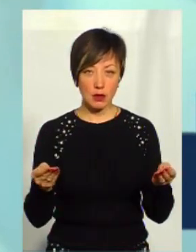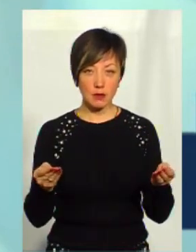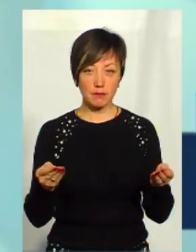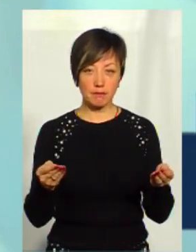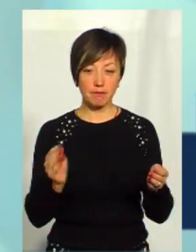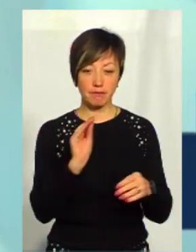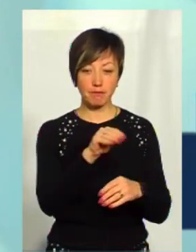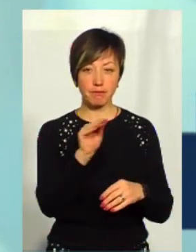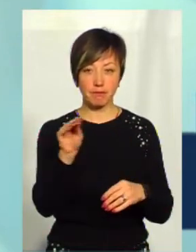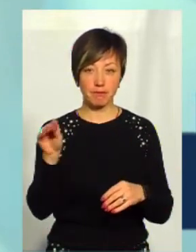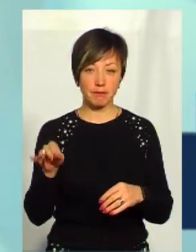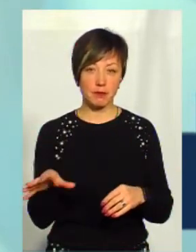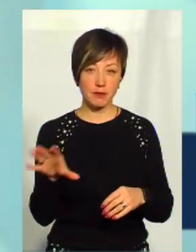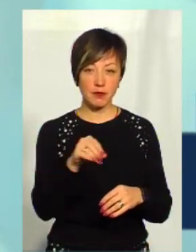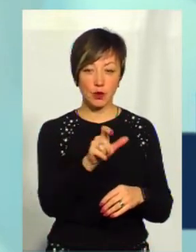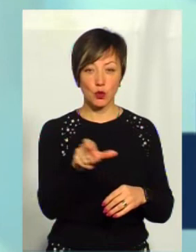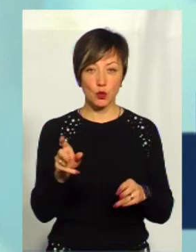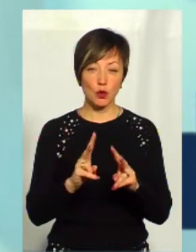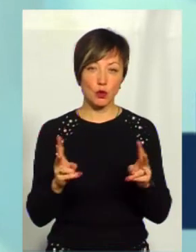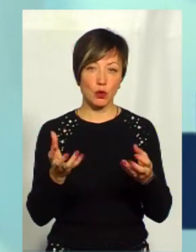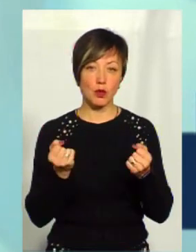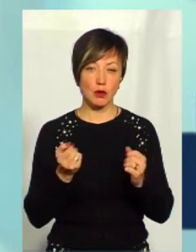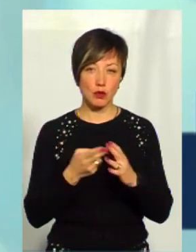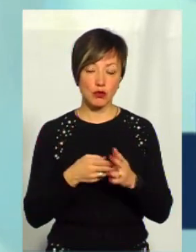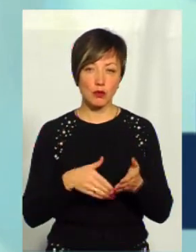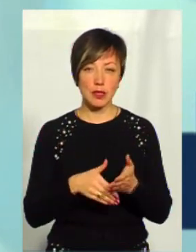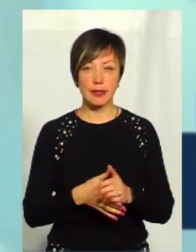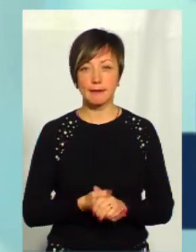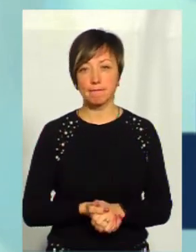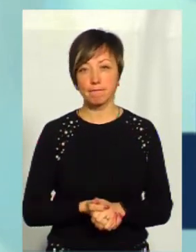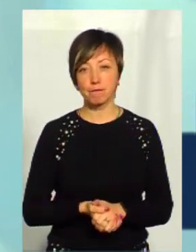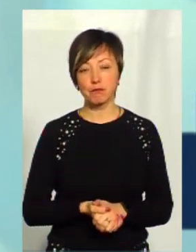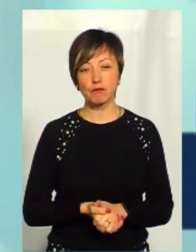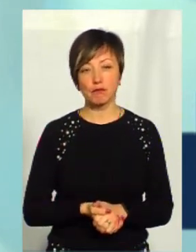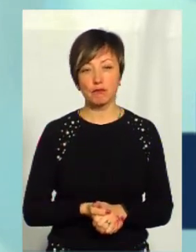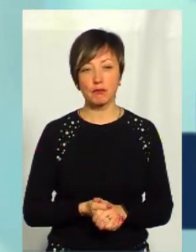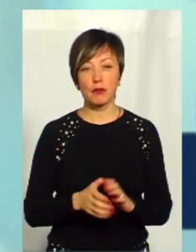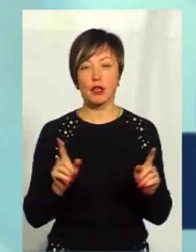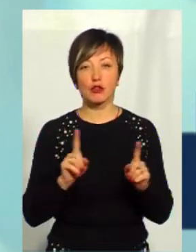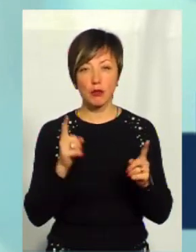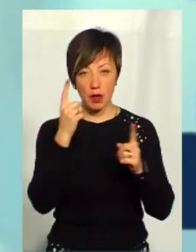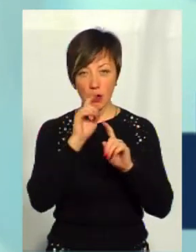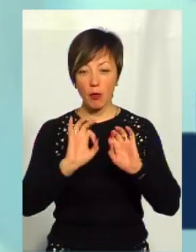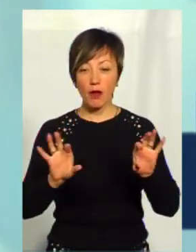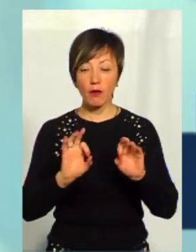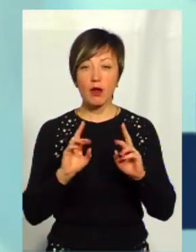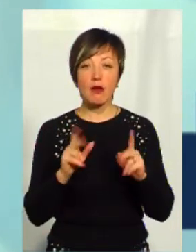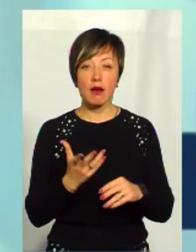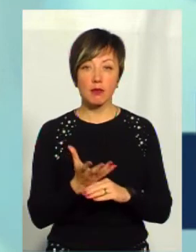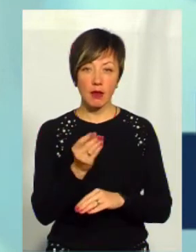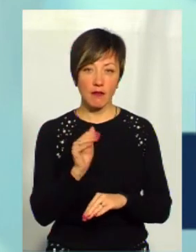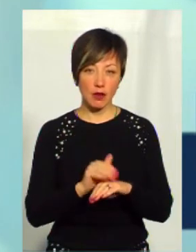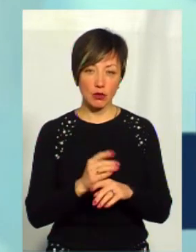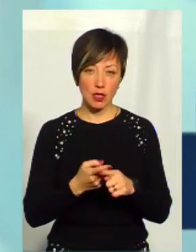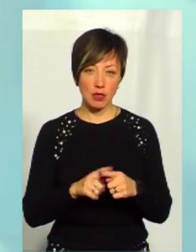рознесені по всім одержувачам. Ну, будемо говорити по всім, так, як змогли, спрацювали одержувачам субсидій для того, щоб поінформувати, як сплачувати фактично